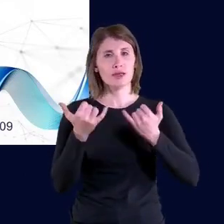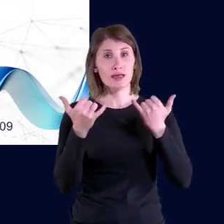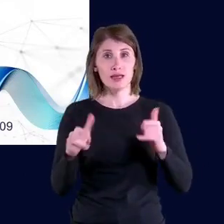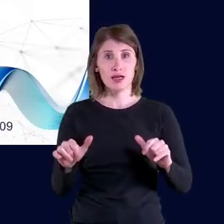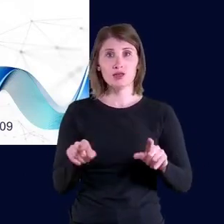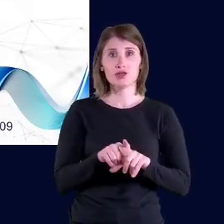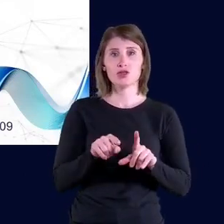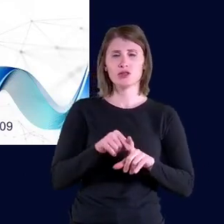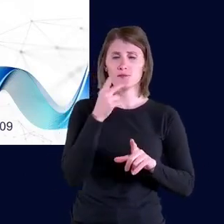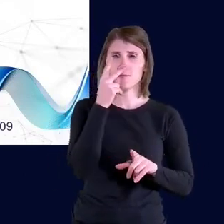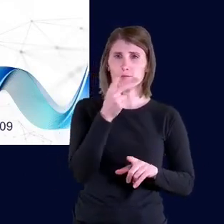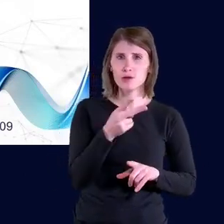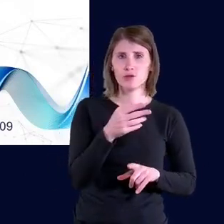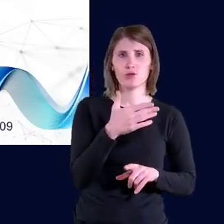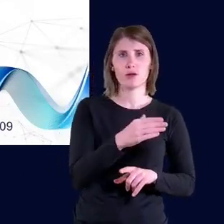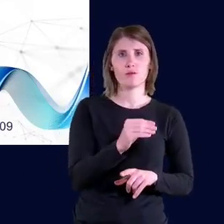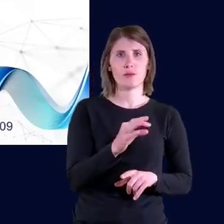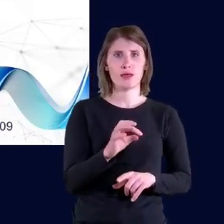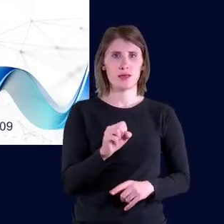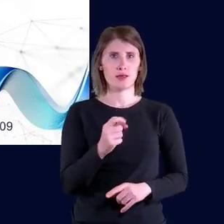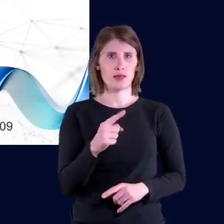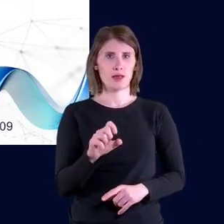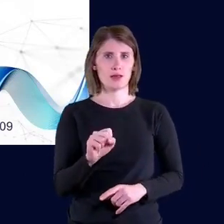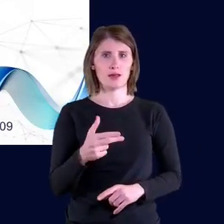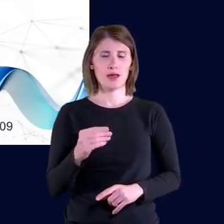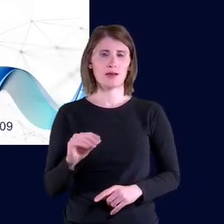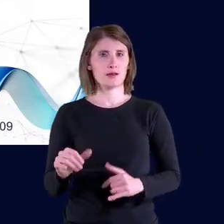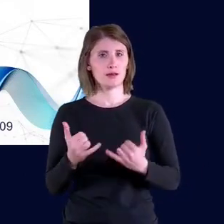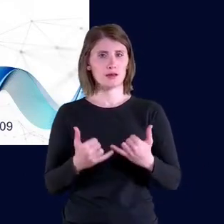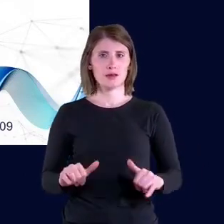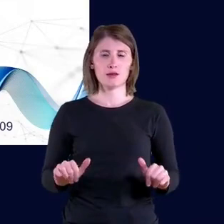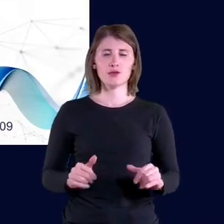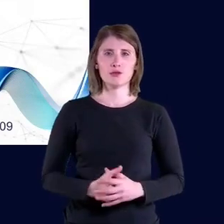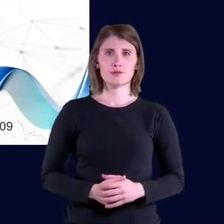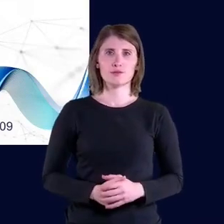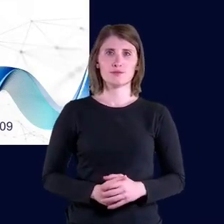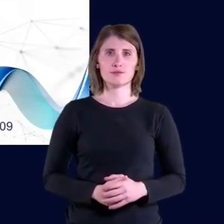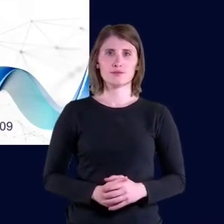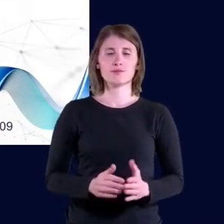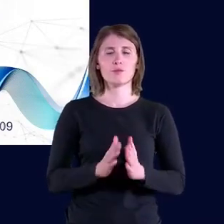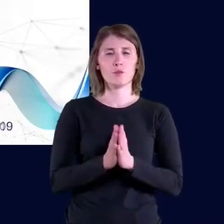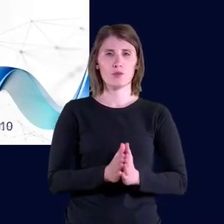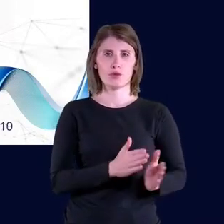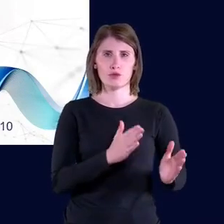widoku metadanych Poproszę kolejny slajd